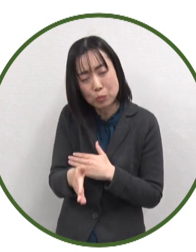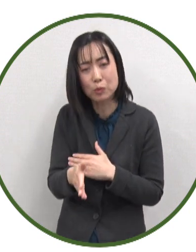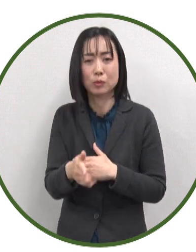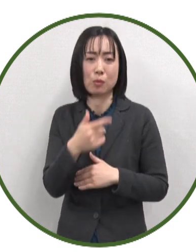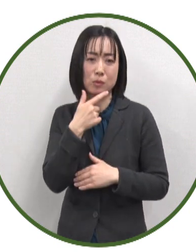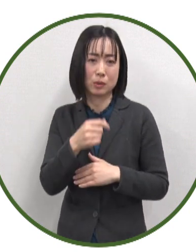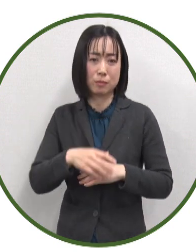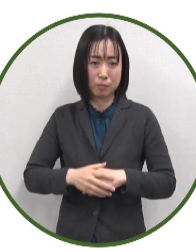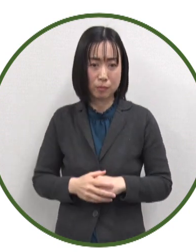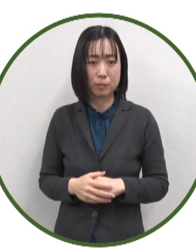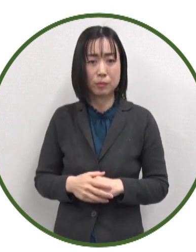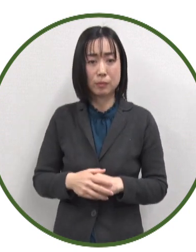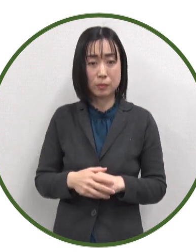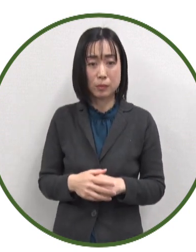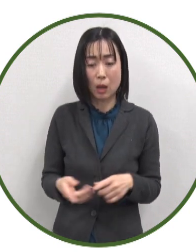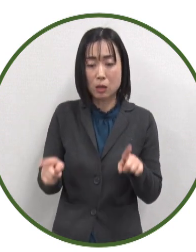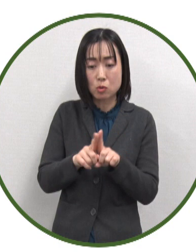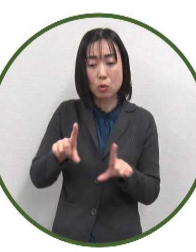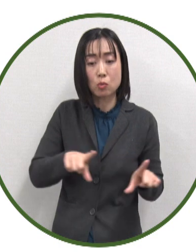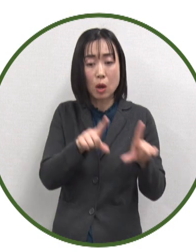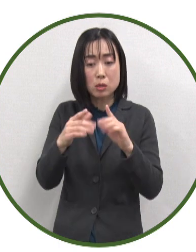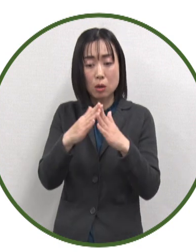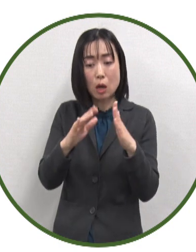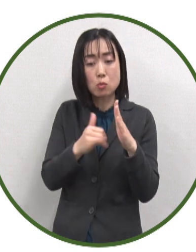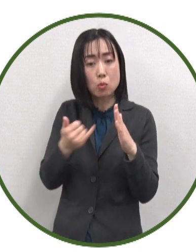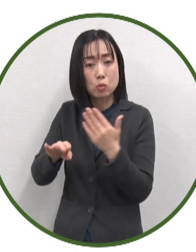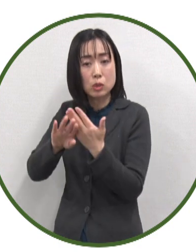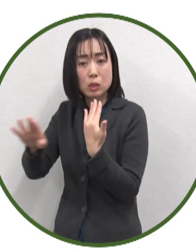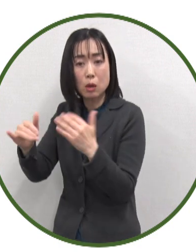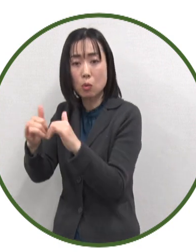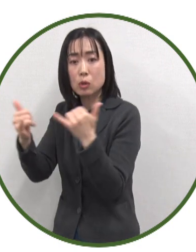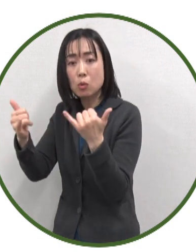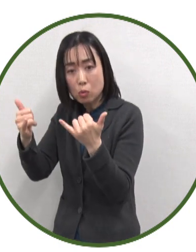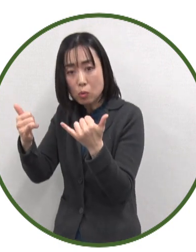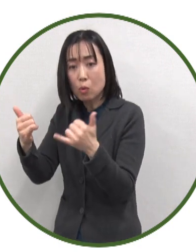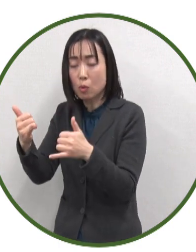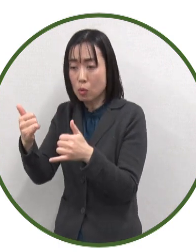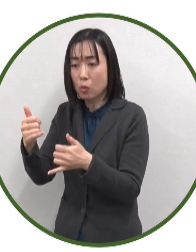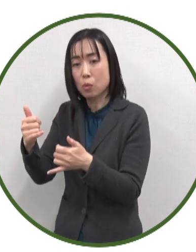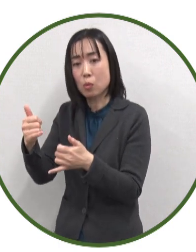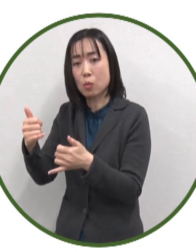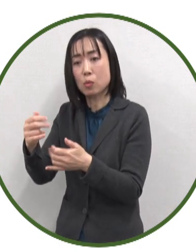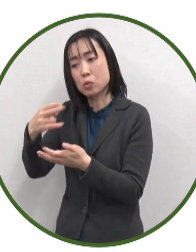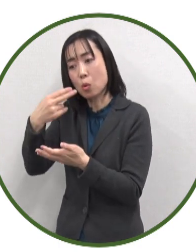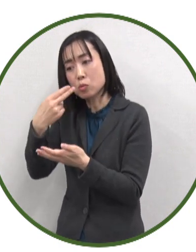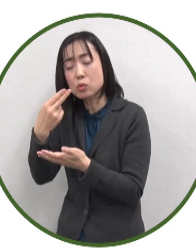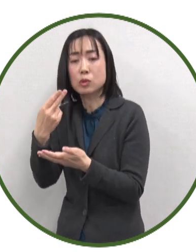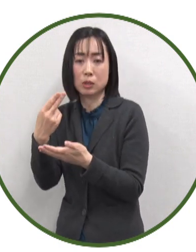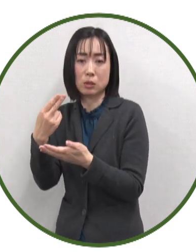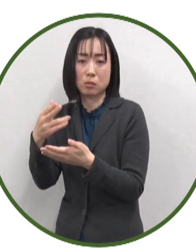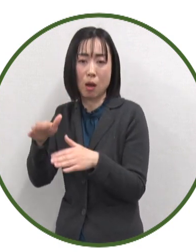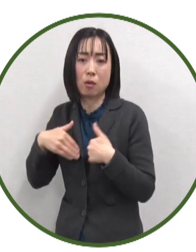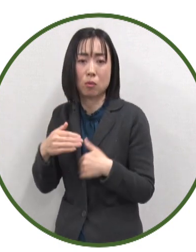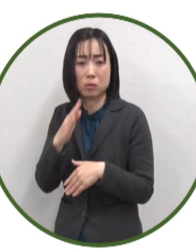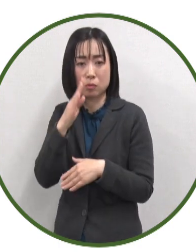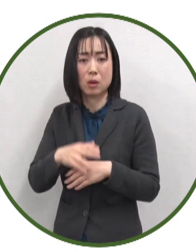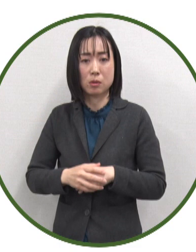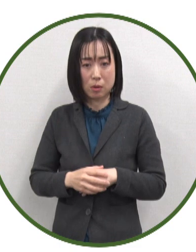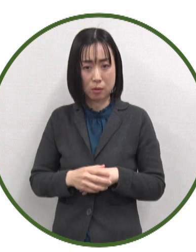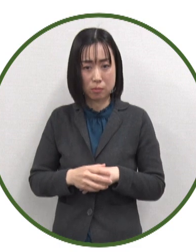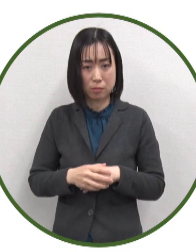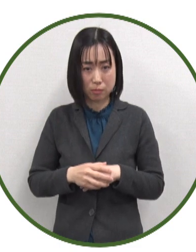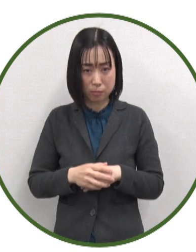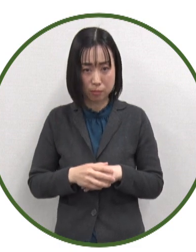以外の方とのお茶や食事は控えてください。イベントに参加した後も同じく家族以外との食事